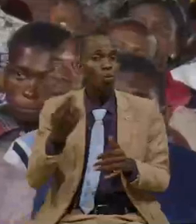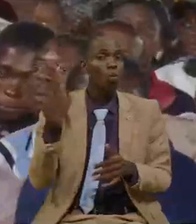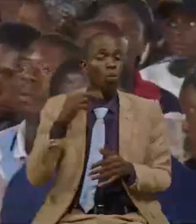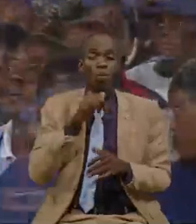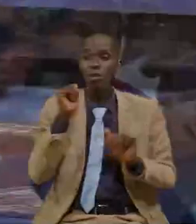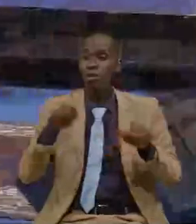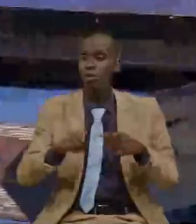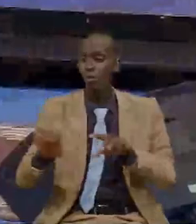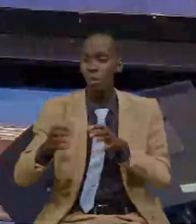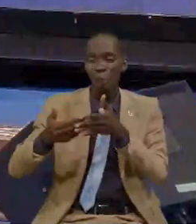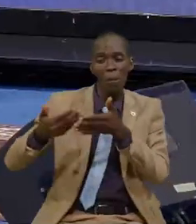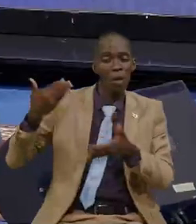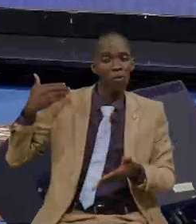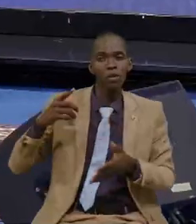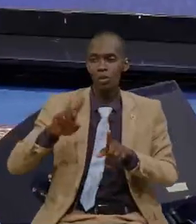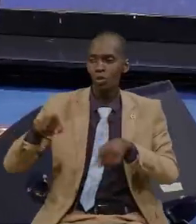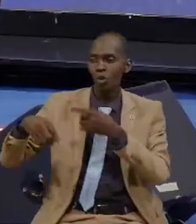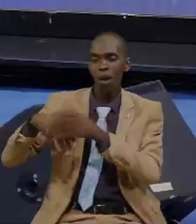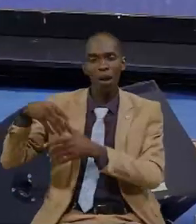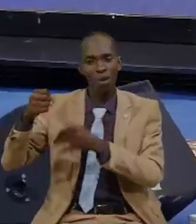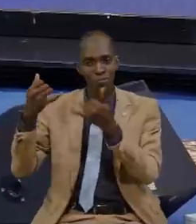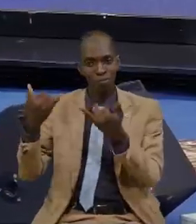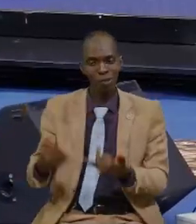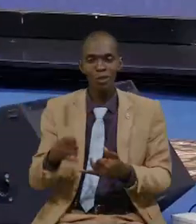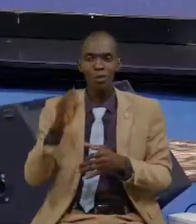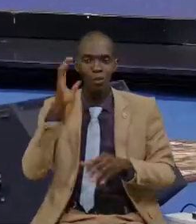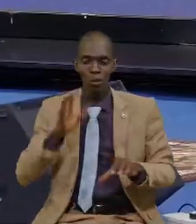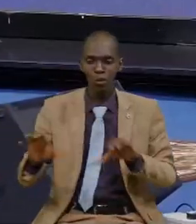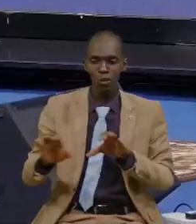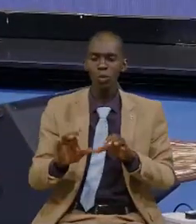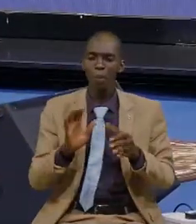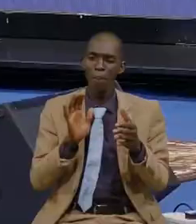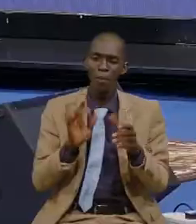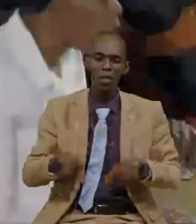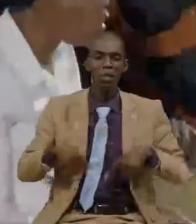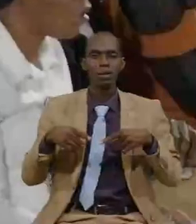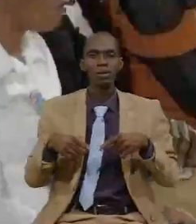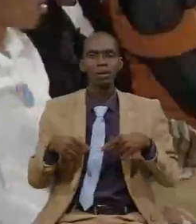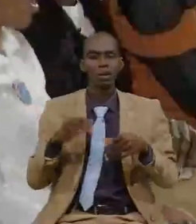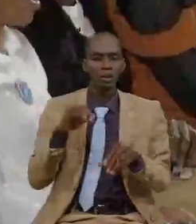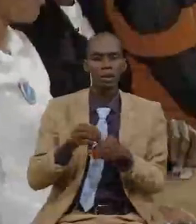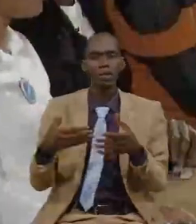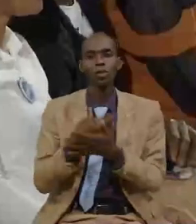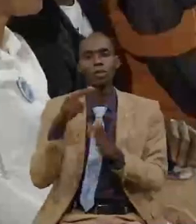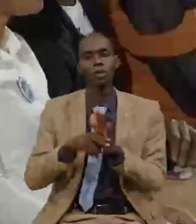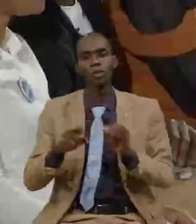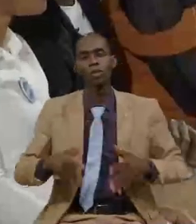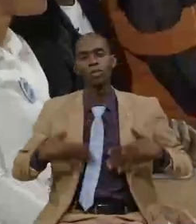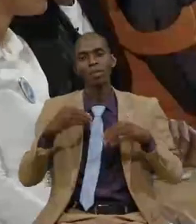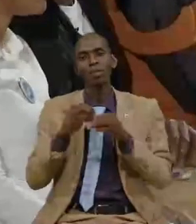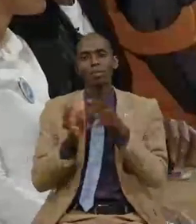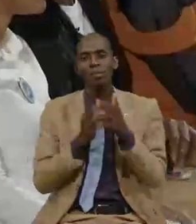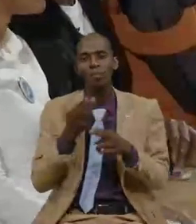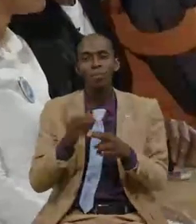que vous n'étiez pas en mesure de faire, vous allez sortir et vous allez faire cela. Vous allez mener une nouveauté de vie au nom